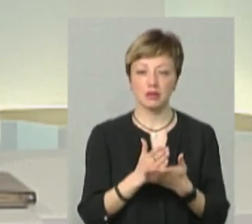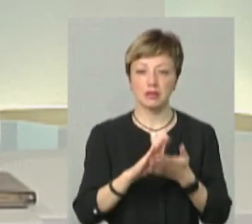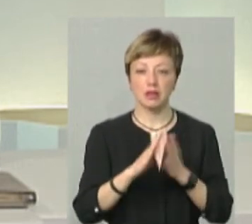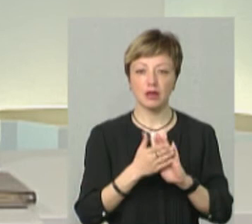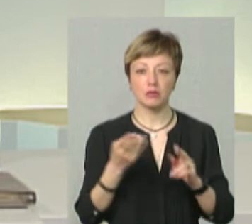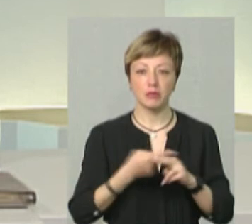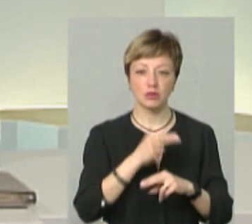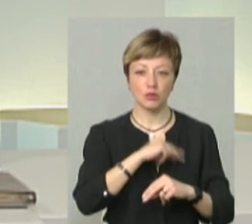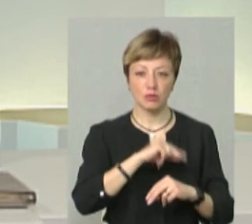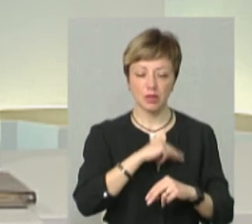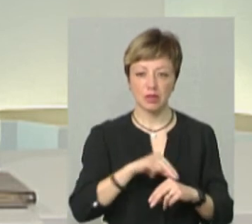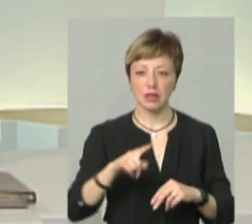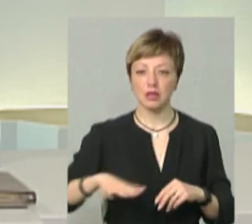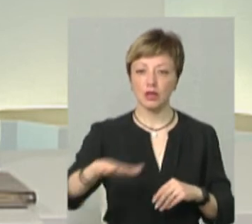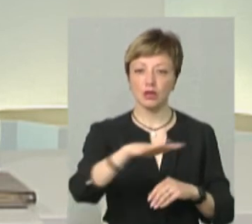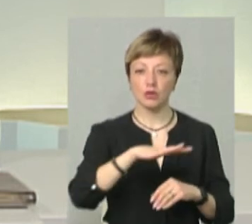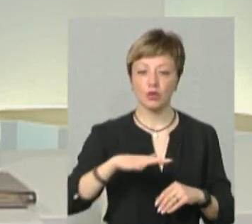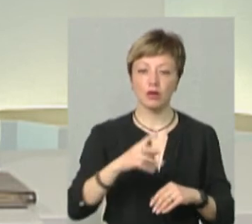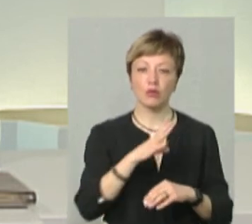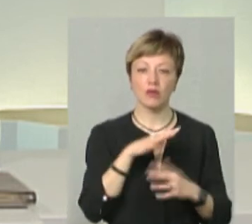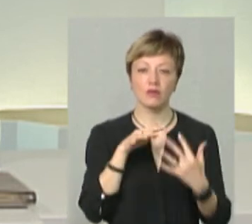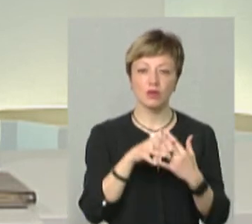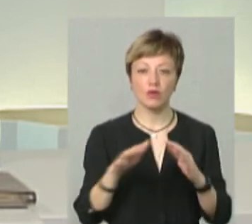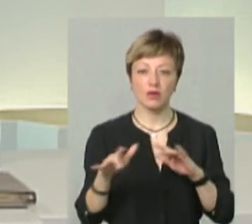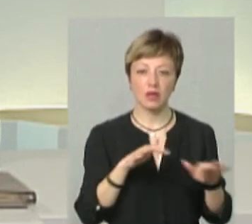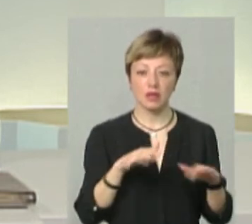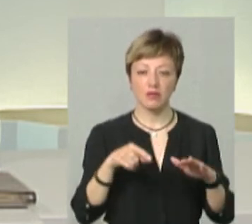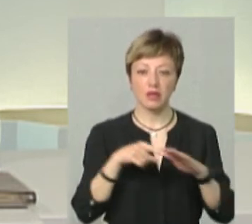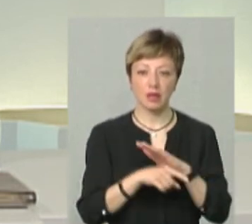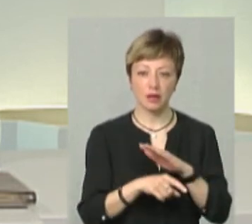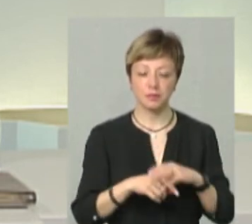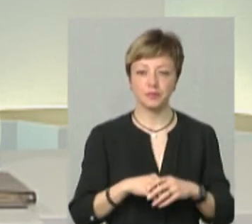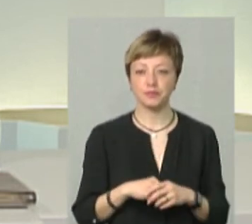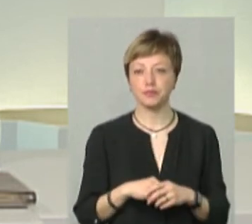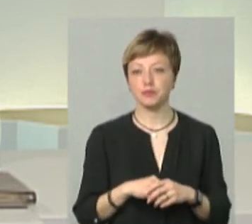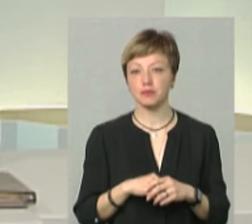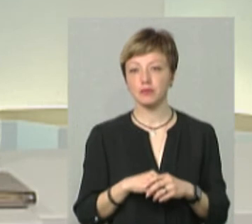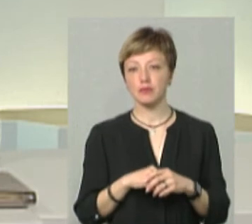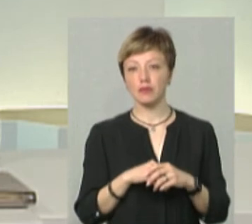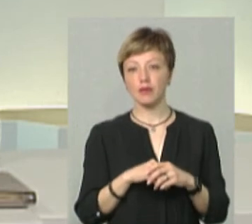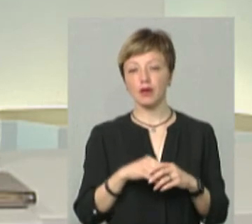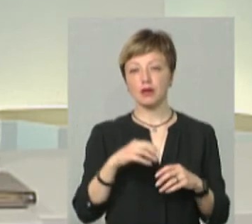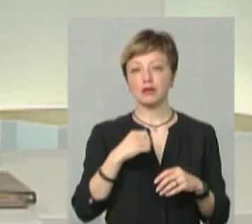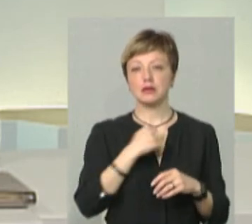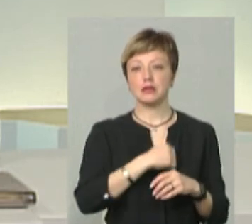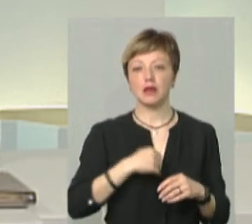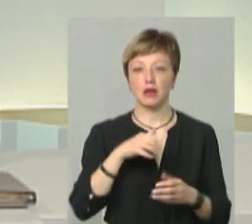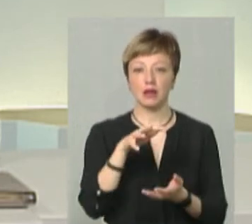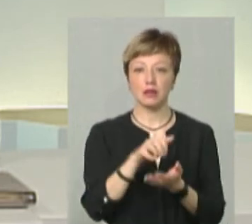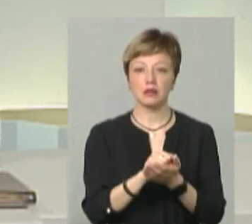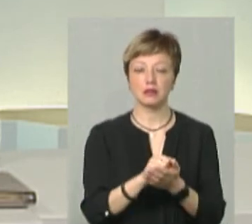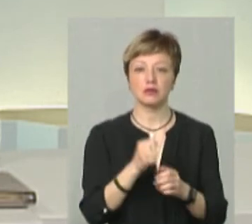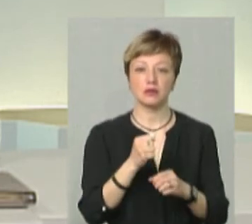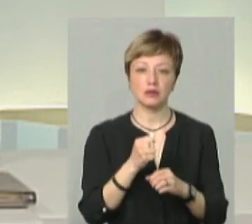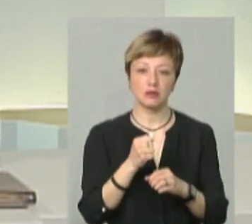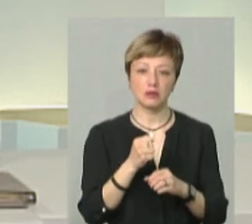статус безробітного на тих територіях, де проходили військові дії, які втікли звітом з агресією, яку устроїла